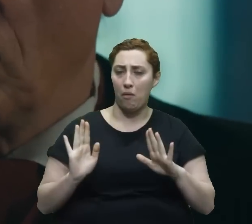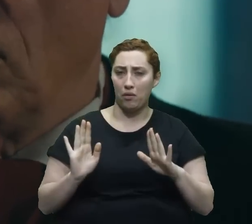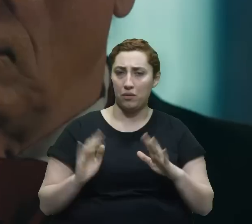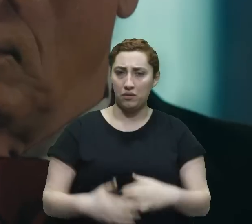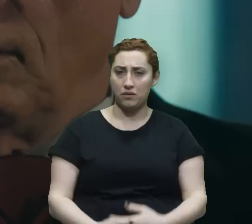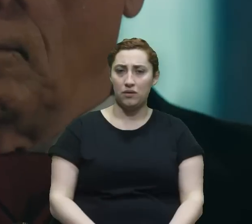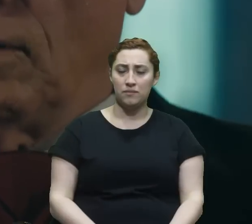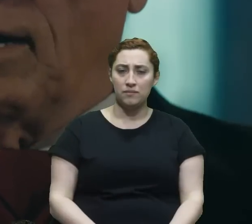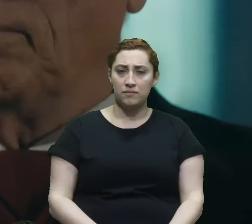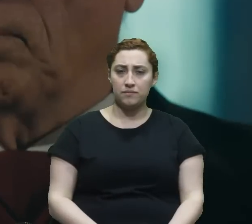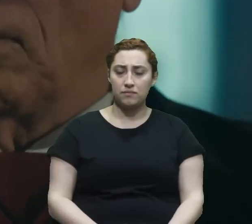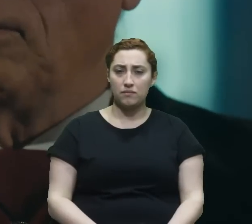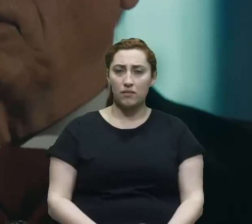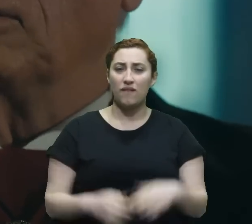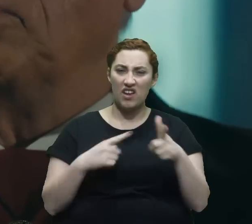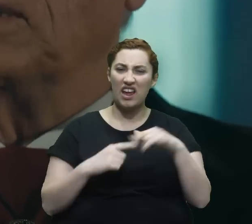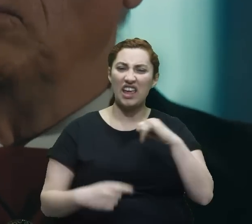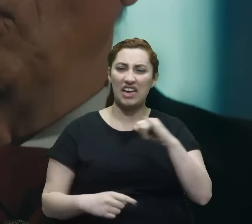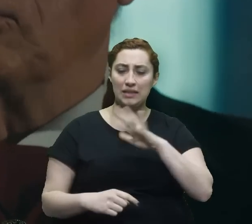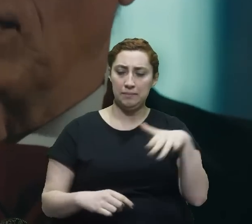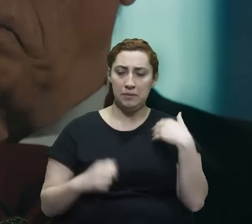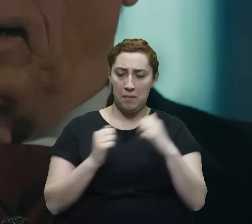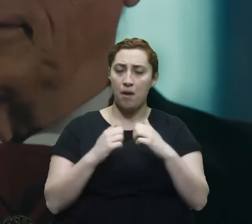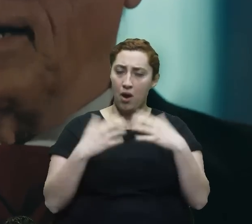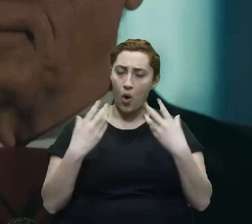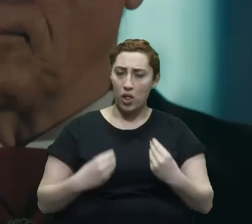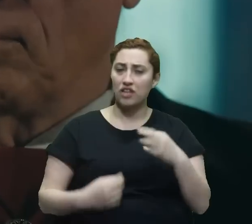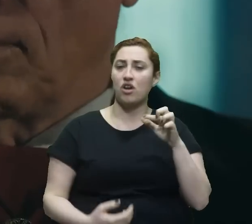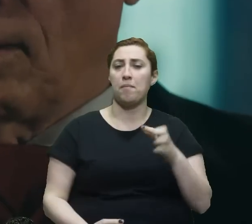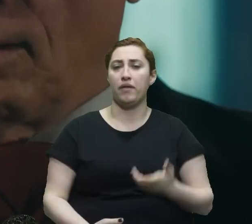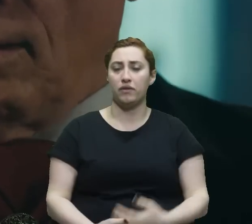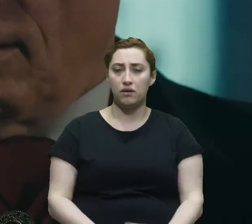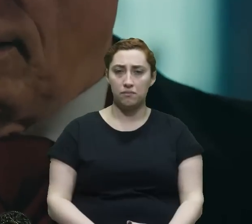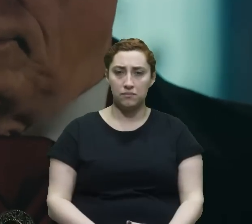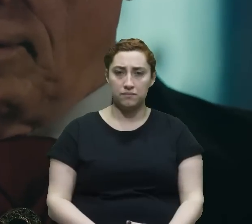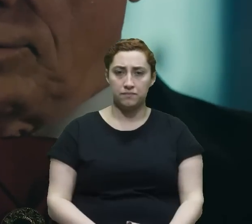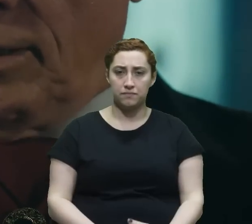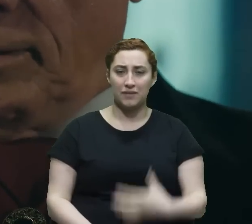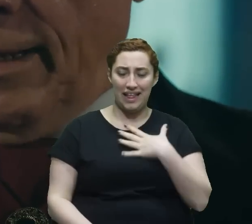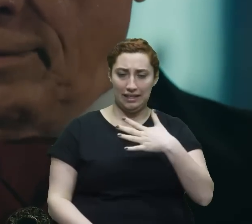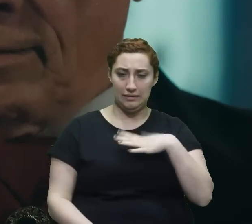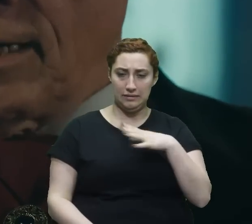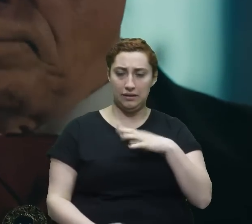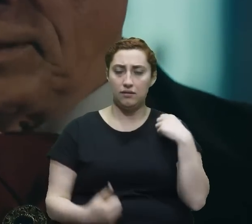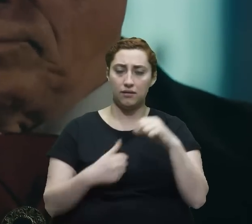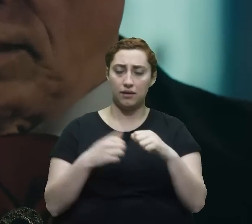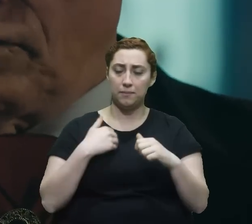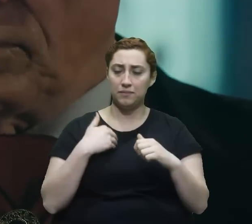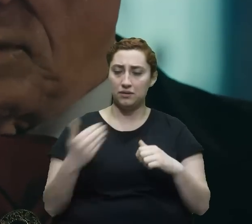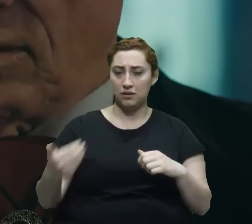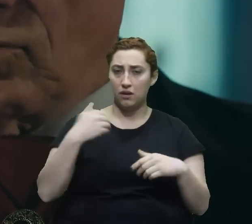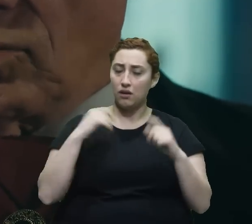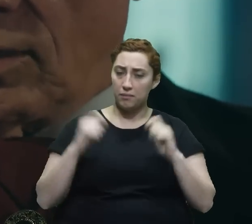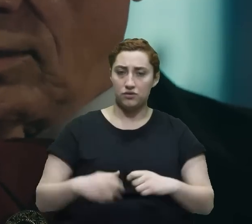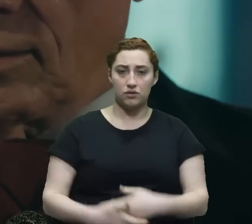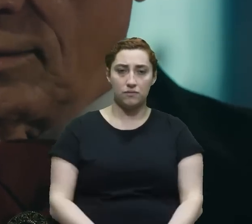yok. Farah, yakında bizim ne olacak Padre? Kendi isteğiyle tekrar bizim